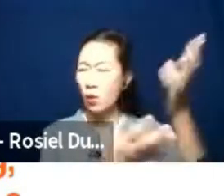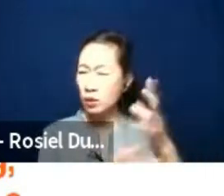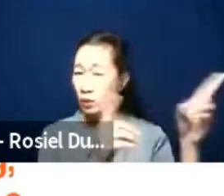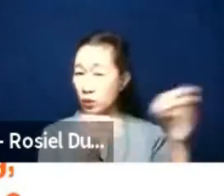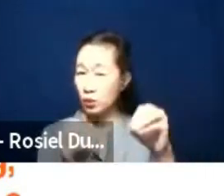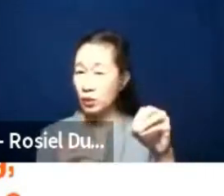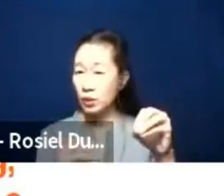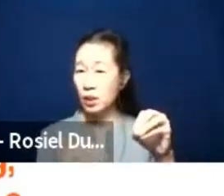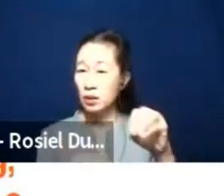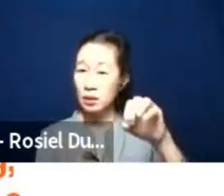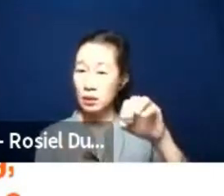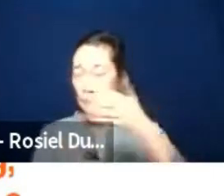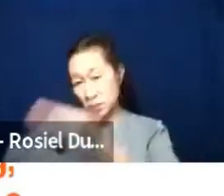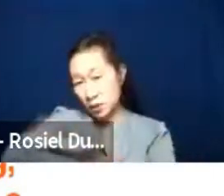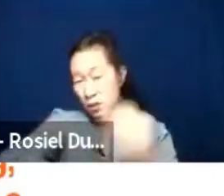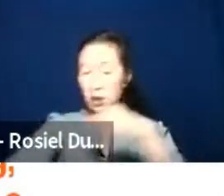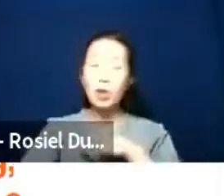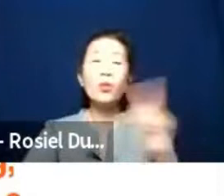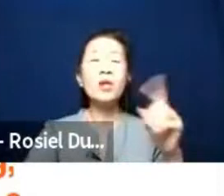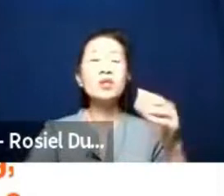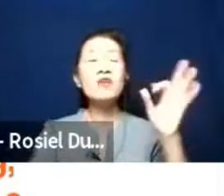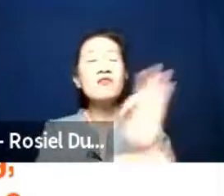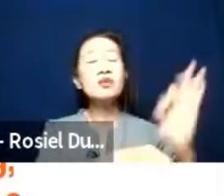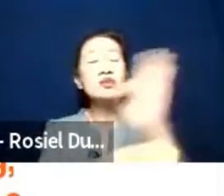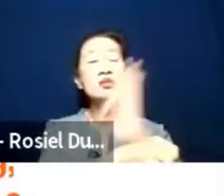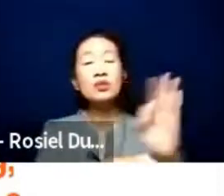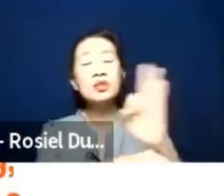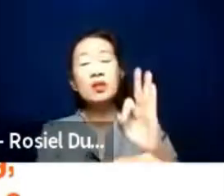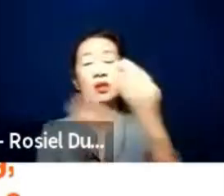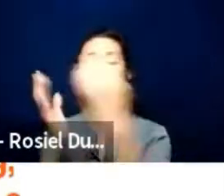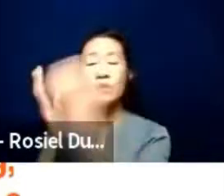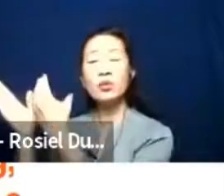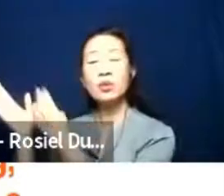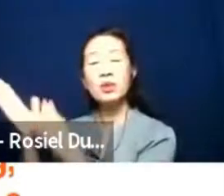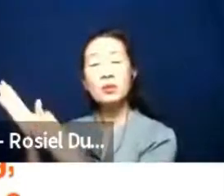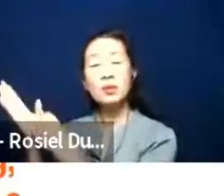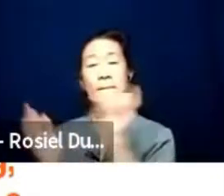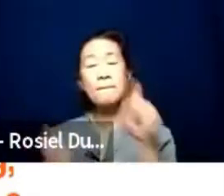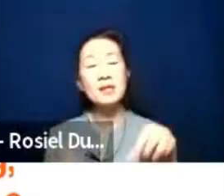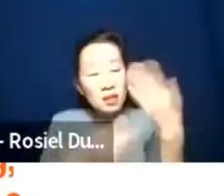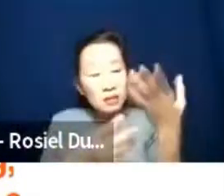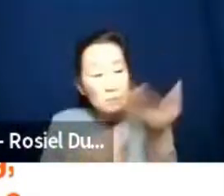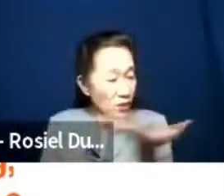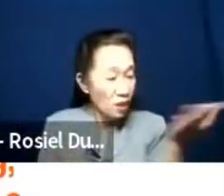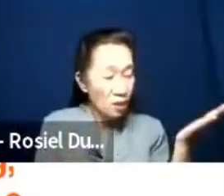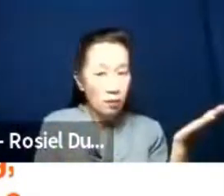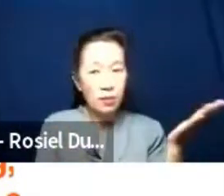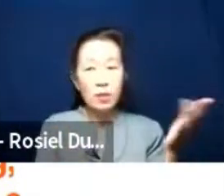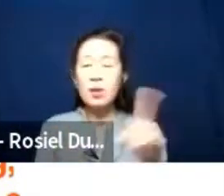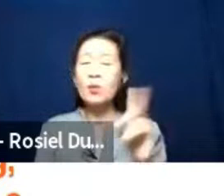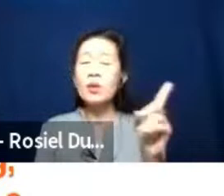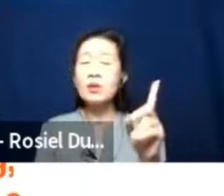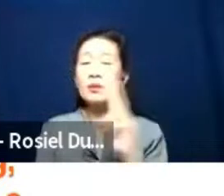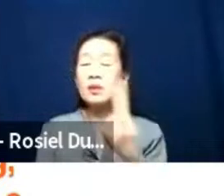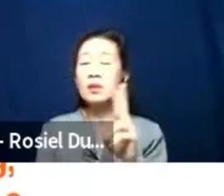ng anak natin, ano yung functional na curriculum na dapat natin ibibigay sa kanila at ano yung